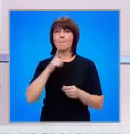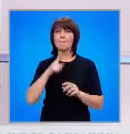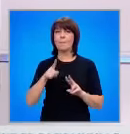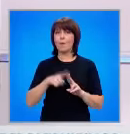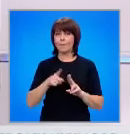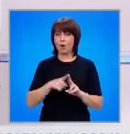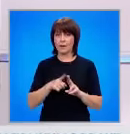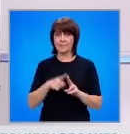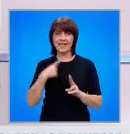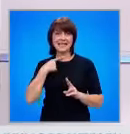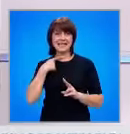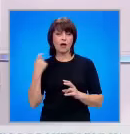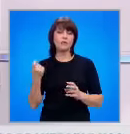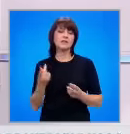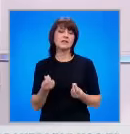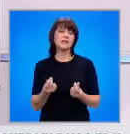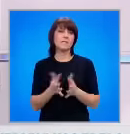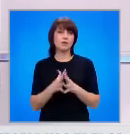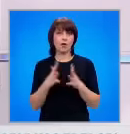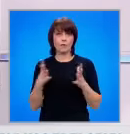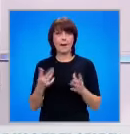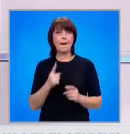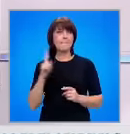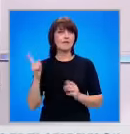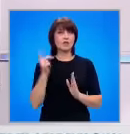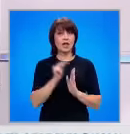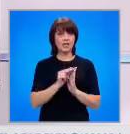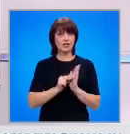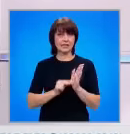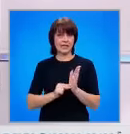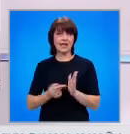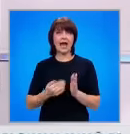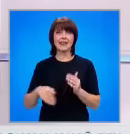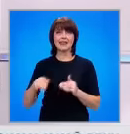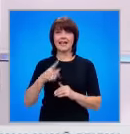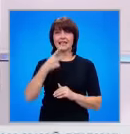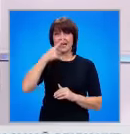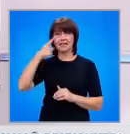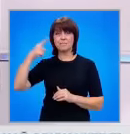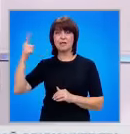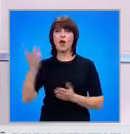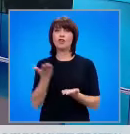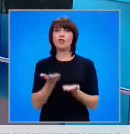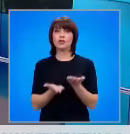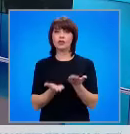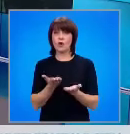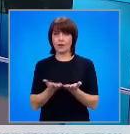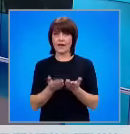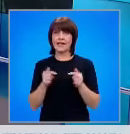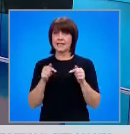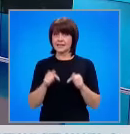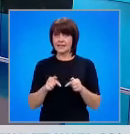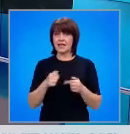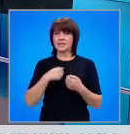за хиляди левове. Според първоначалните изчисления, унищожената продукция е над 1 милион тона. Повече за тази